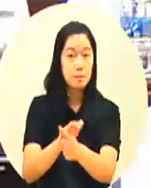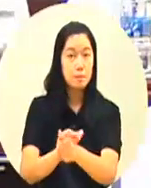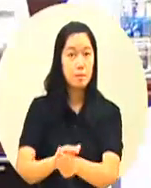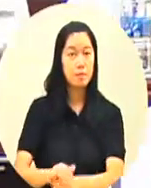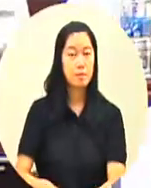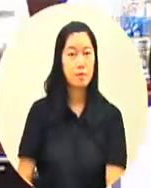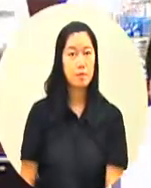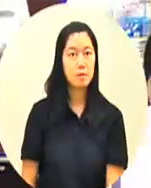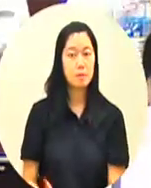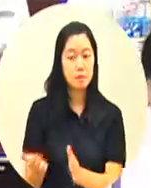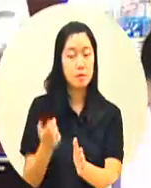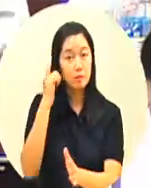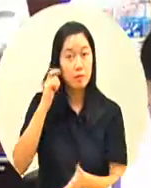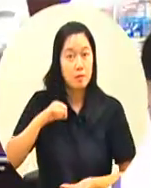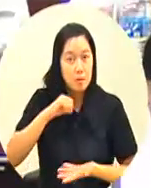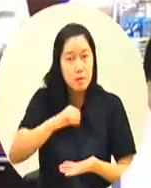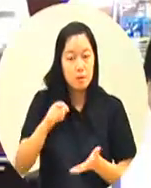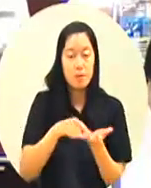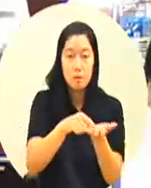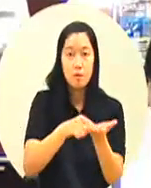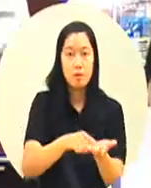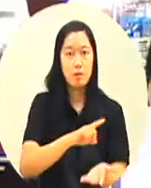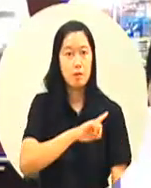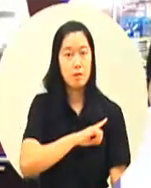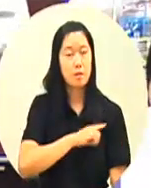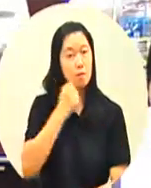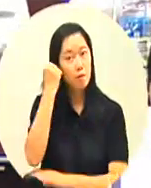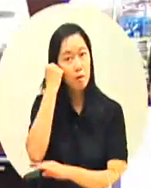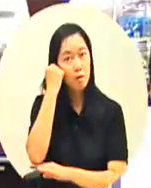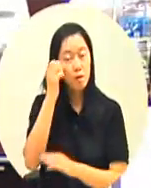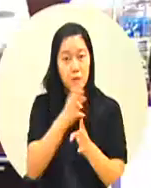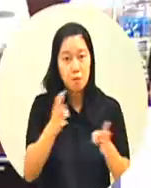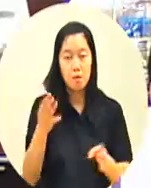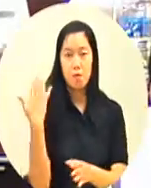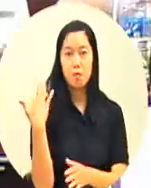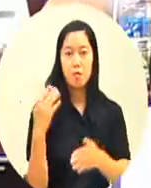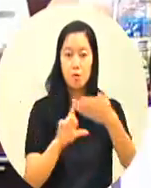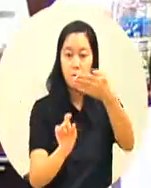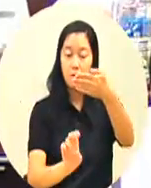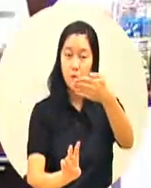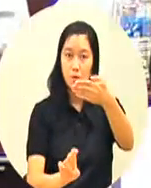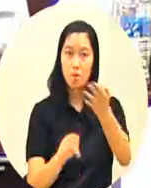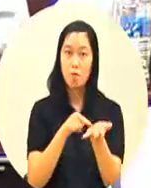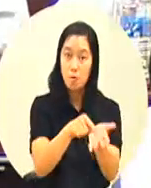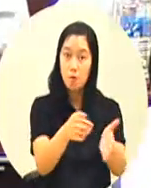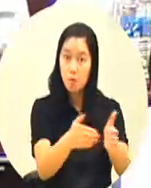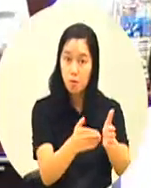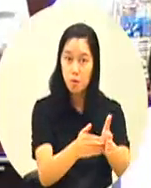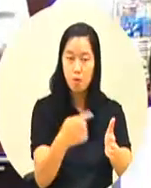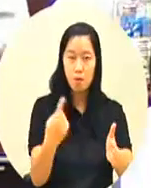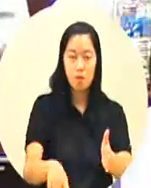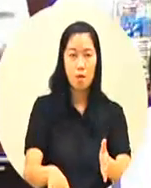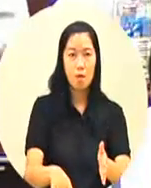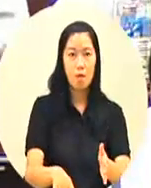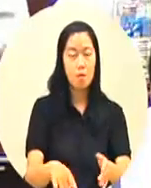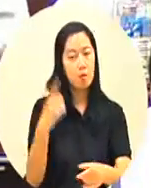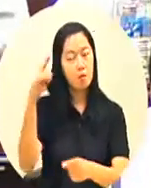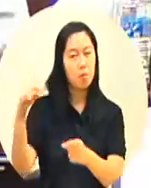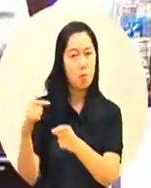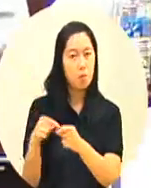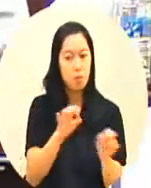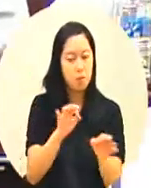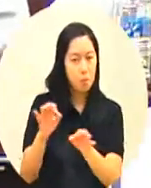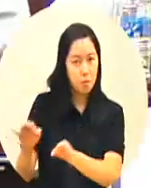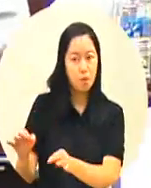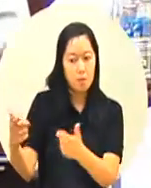刚除了您提的申请自用住宅，以前是9月22号之前要申请才算，不然都要明年才